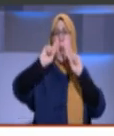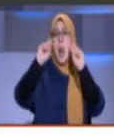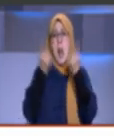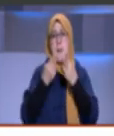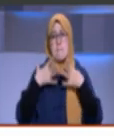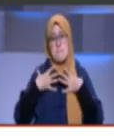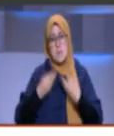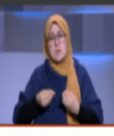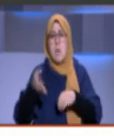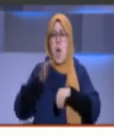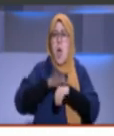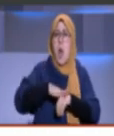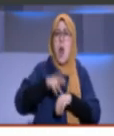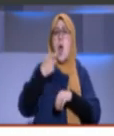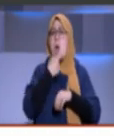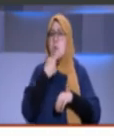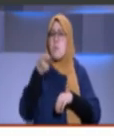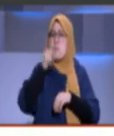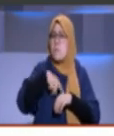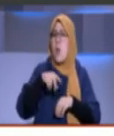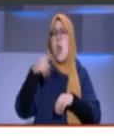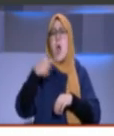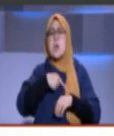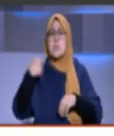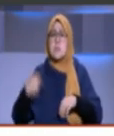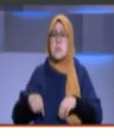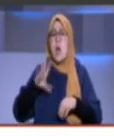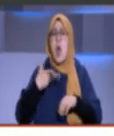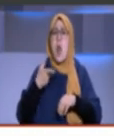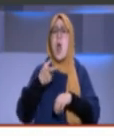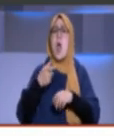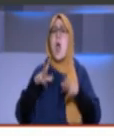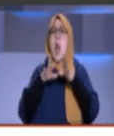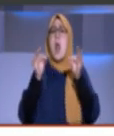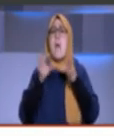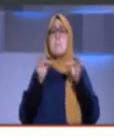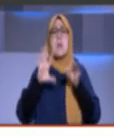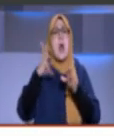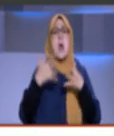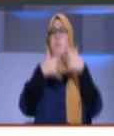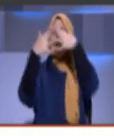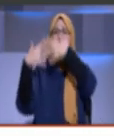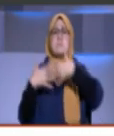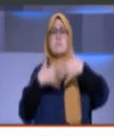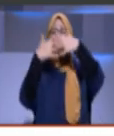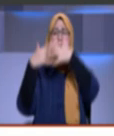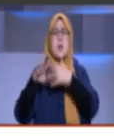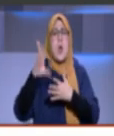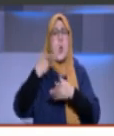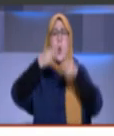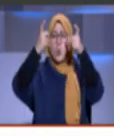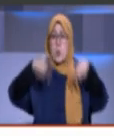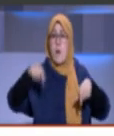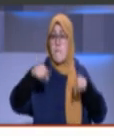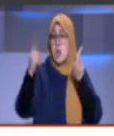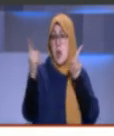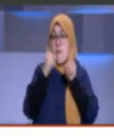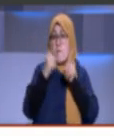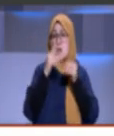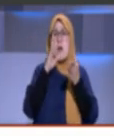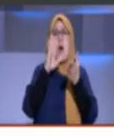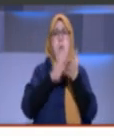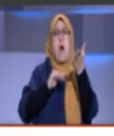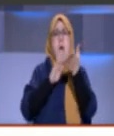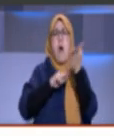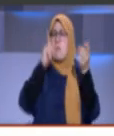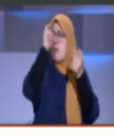بنطمئن على إيطاليا، على هونغ كونغ، على الصين، على اليابان، على الولايات المتحدة الأمريكية. في هذا الظرف الإنساني